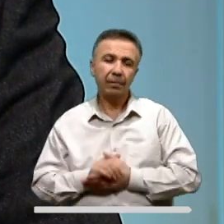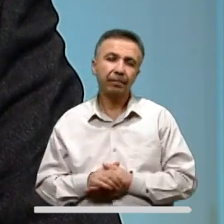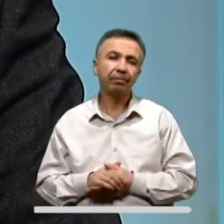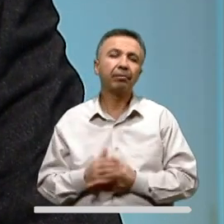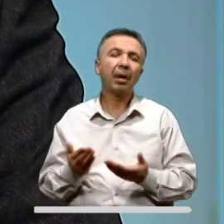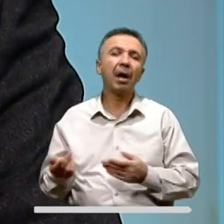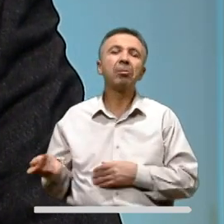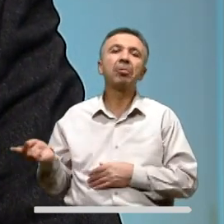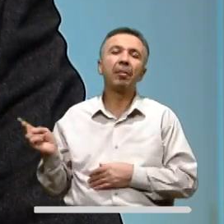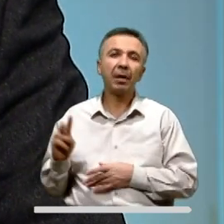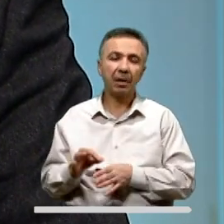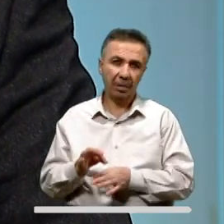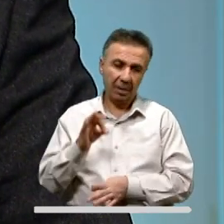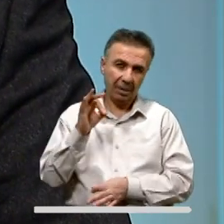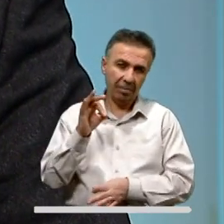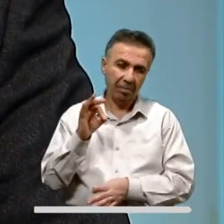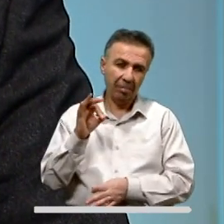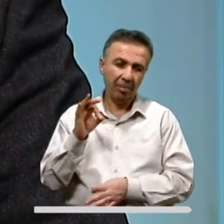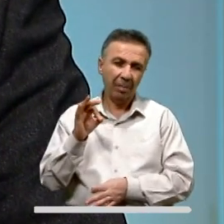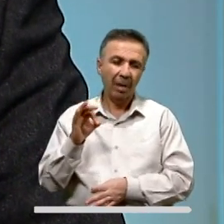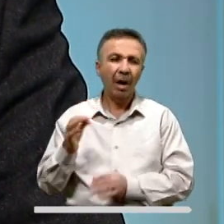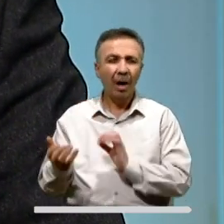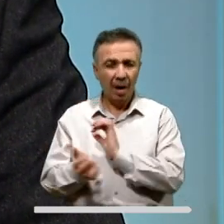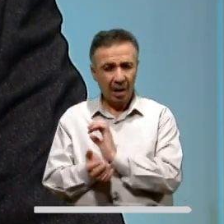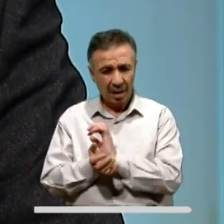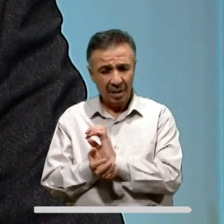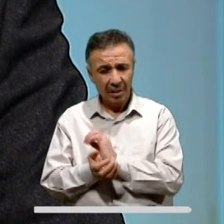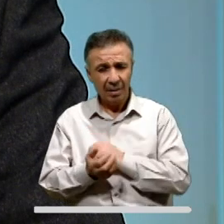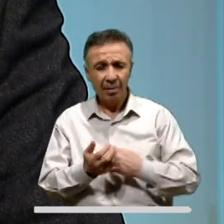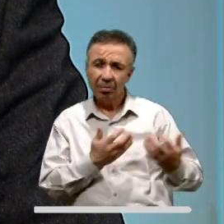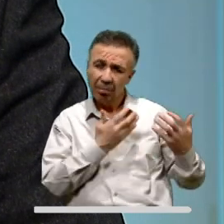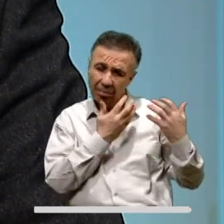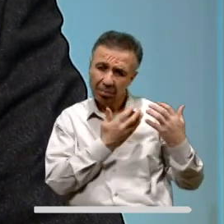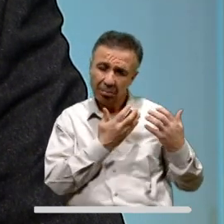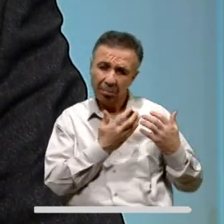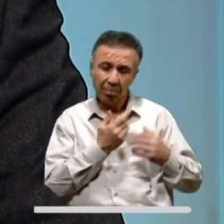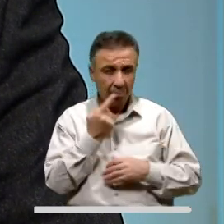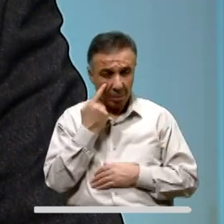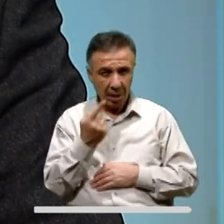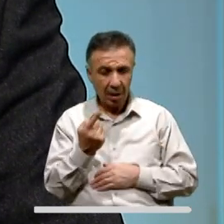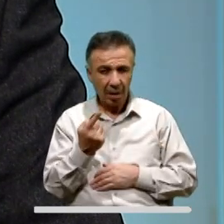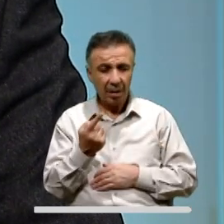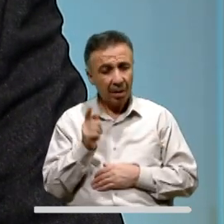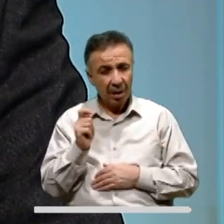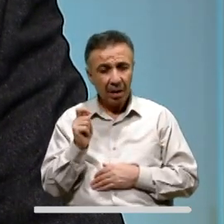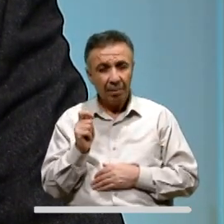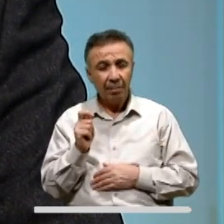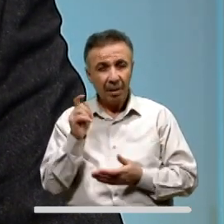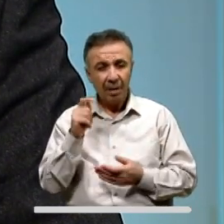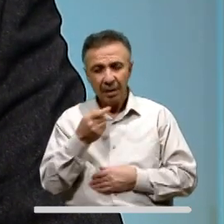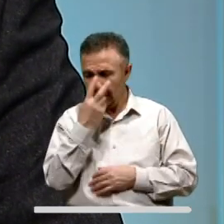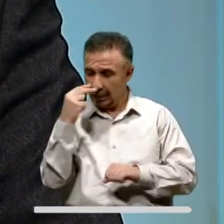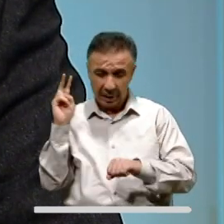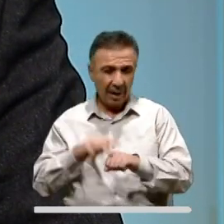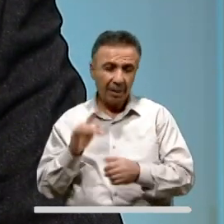Yani vefat eden kişinin varisleri bakarlar. Gerçekten bir yemin kefareti borcu var